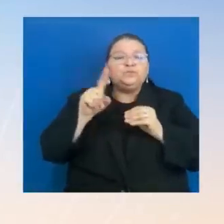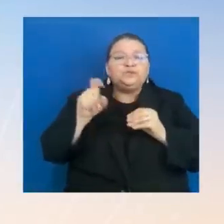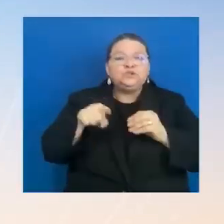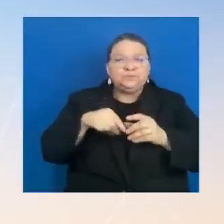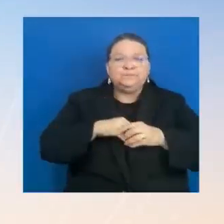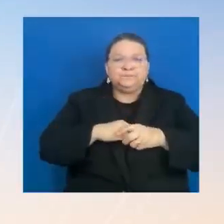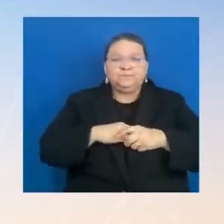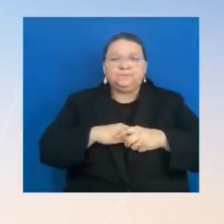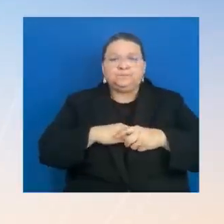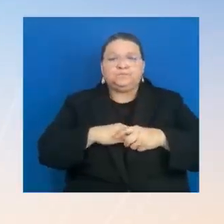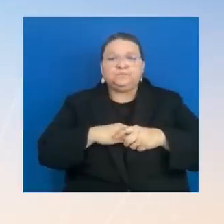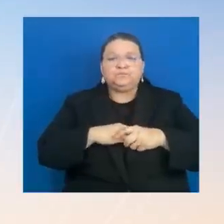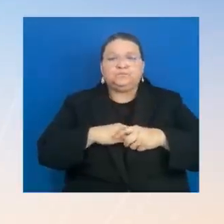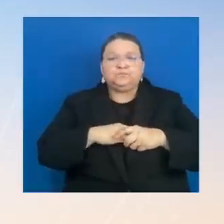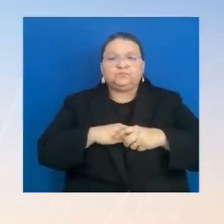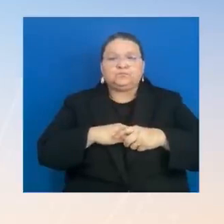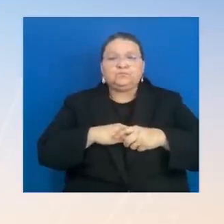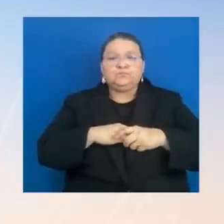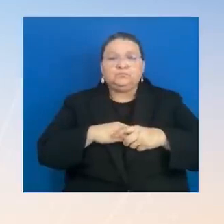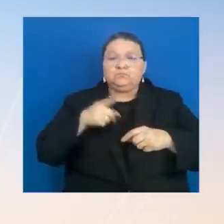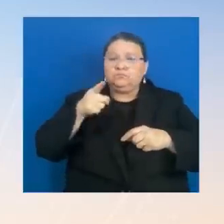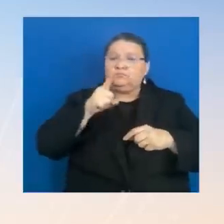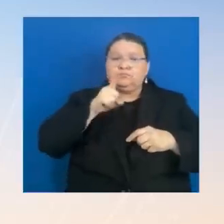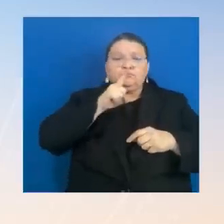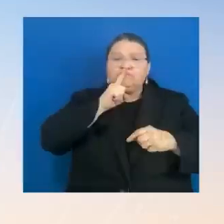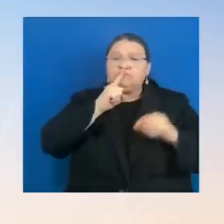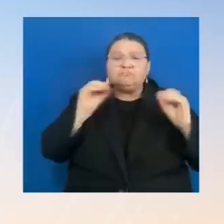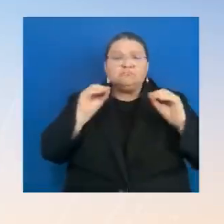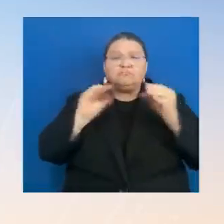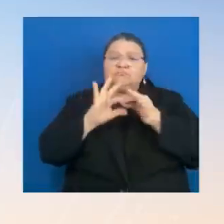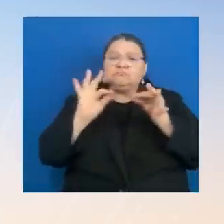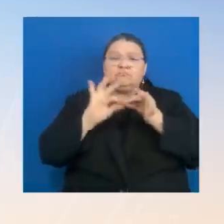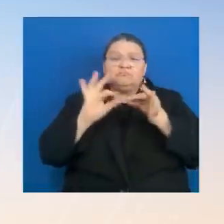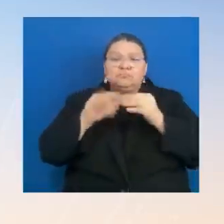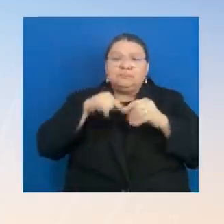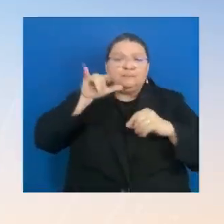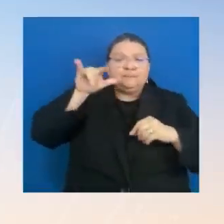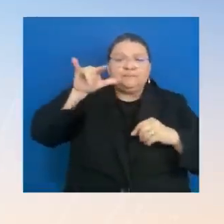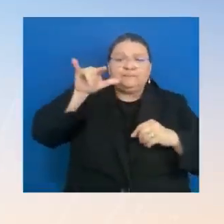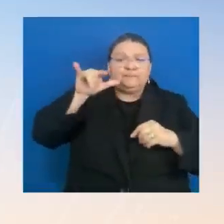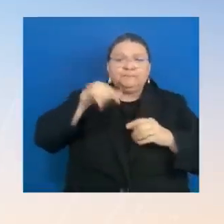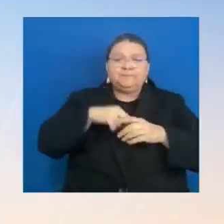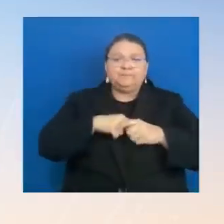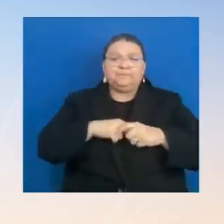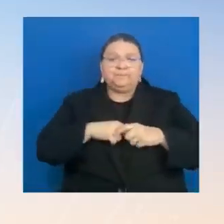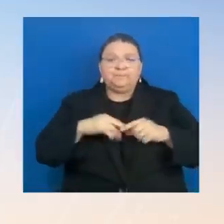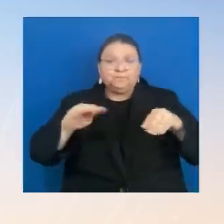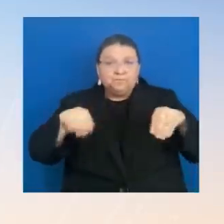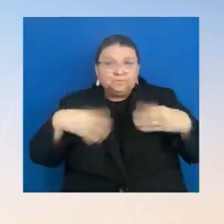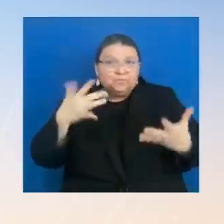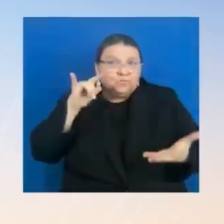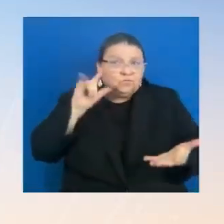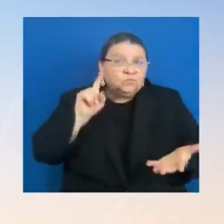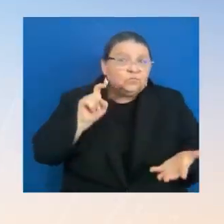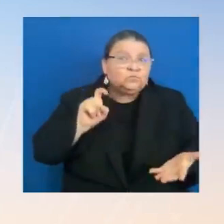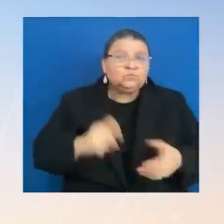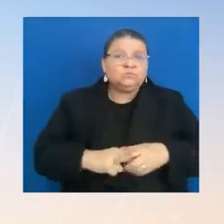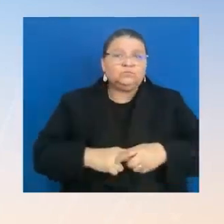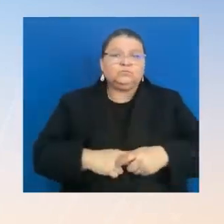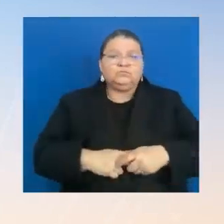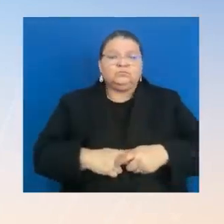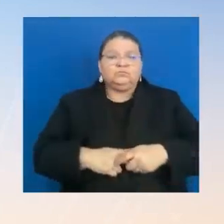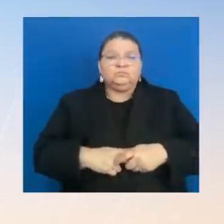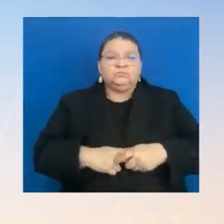như thế nào. Zelensky trả lời, vì vậy, đó là điều mà họ đang khám phá và thảo luận với một loạt đối tác,